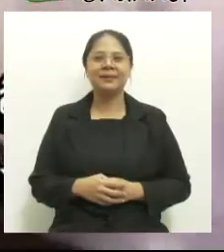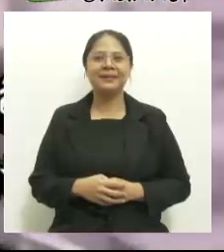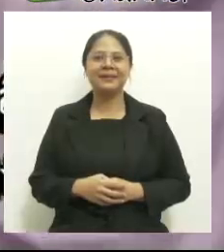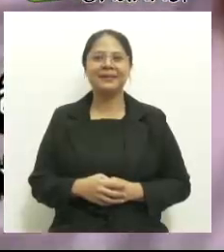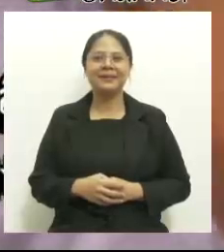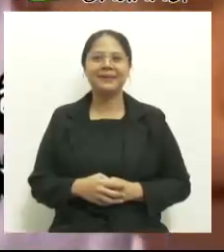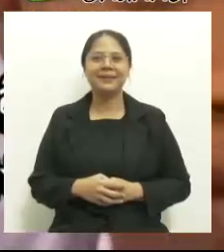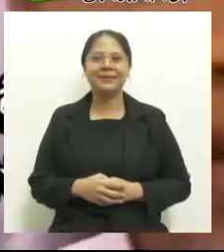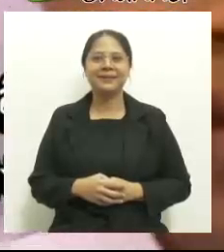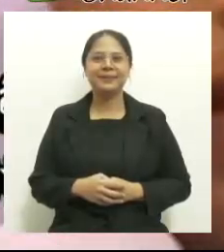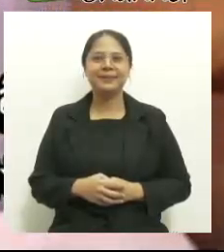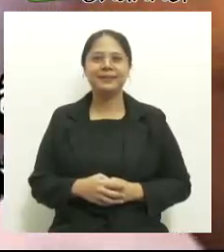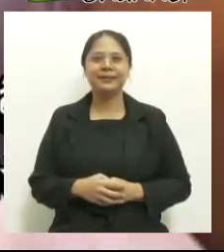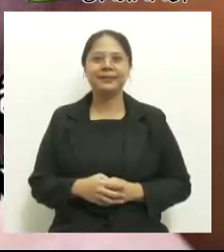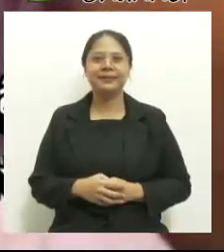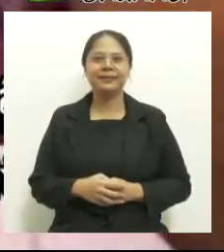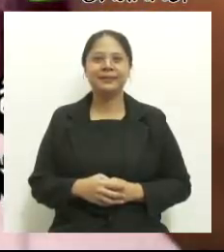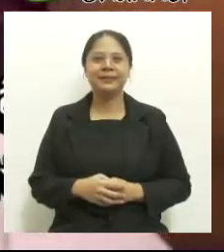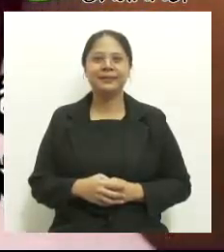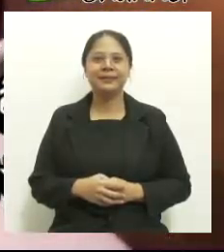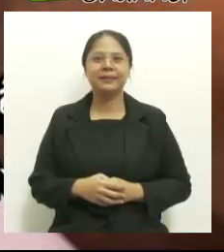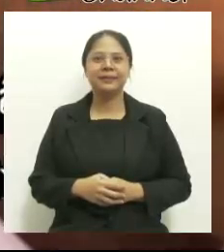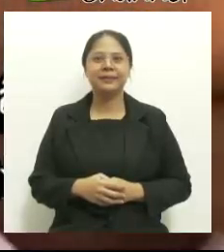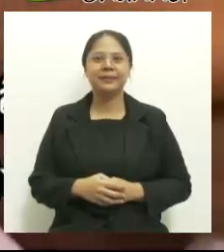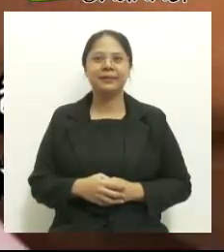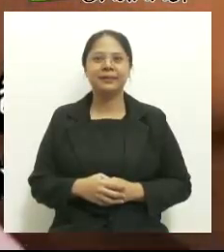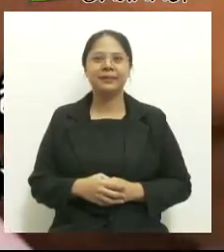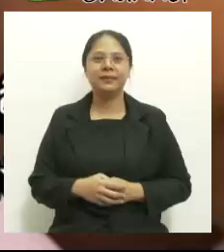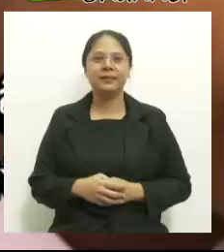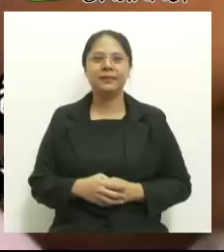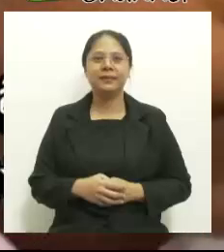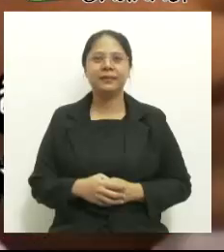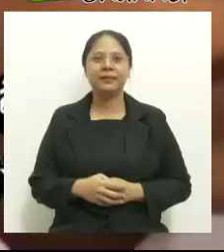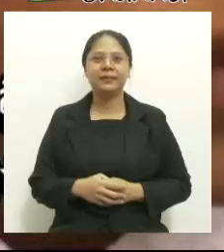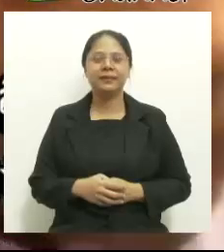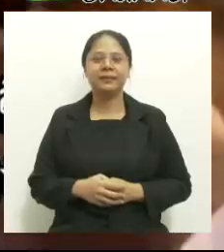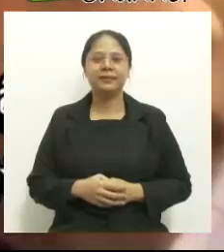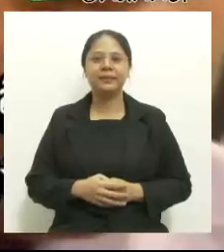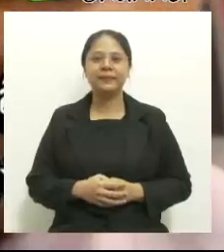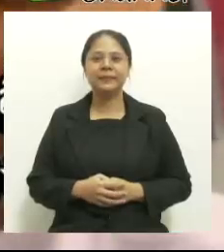อ